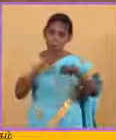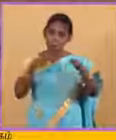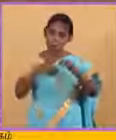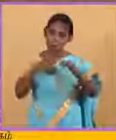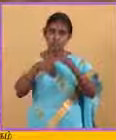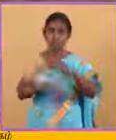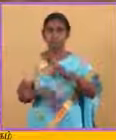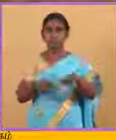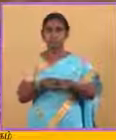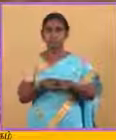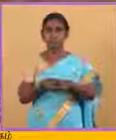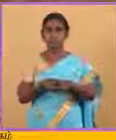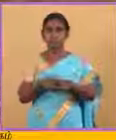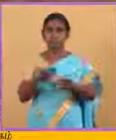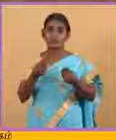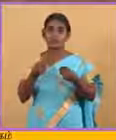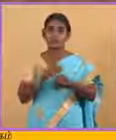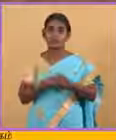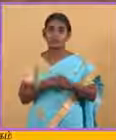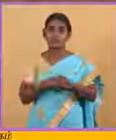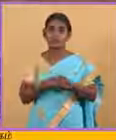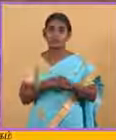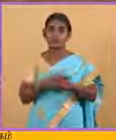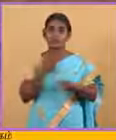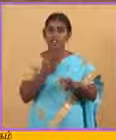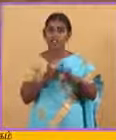சொல்கிறார். அப்போ இந்த கல் எனக்கு என்ன சொல்லி கொடுத்துருச்சு?